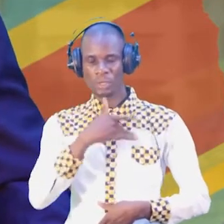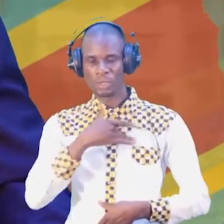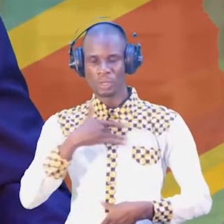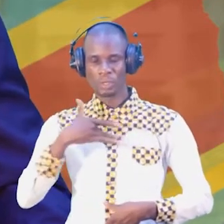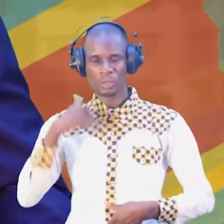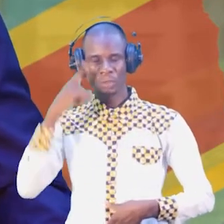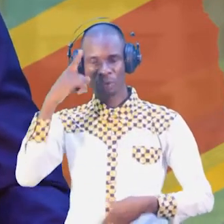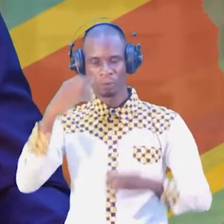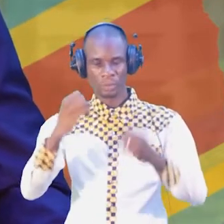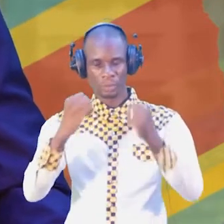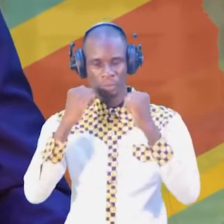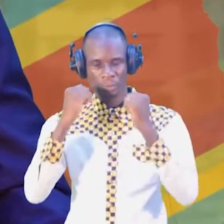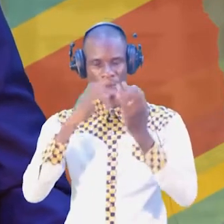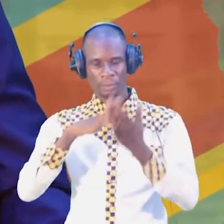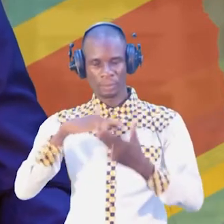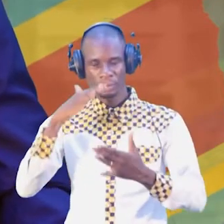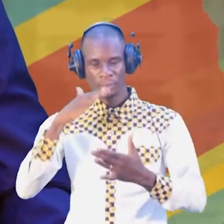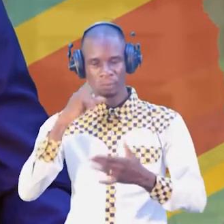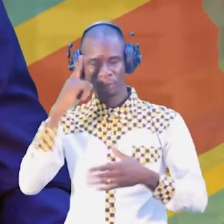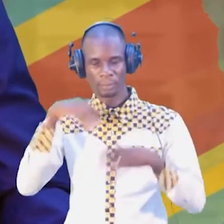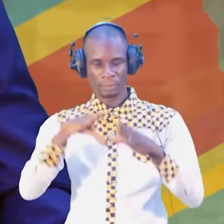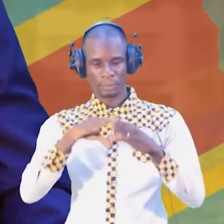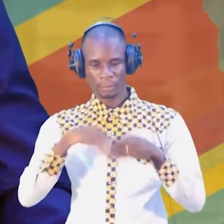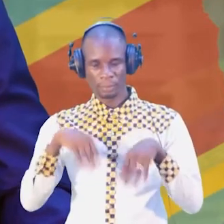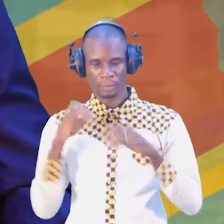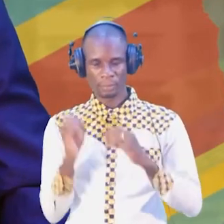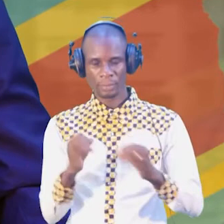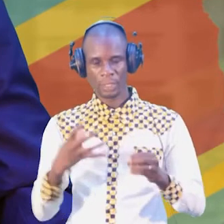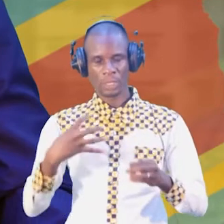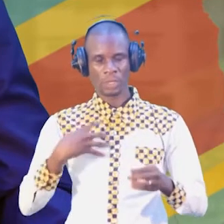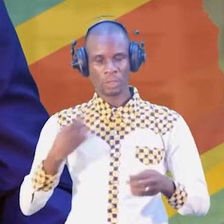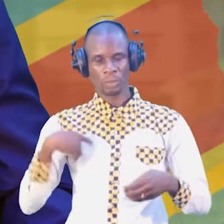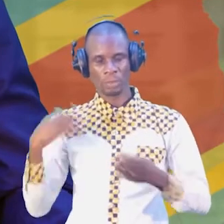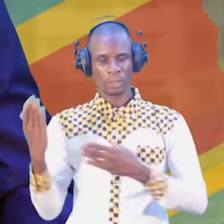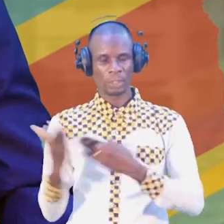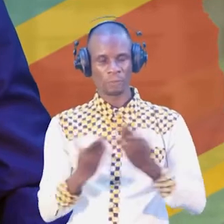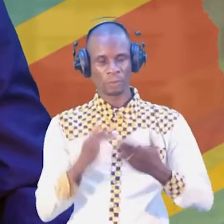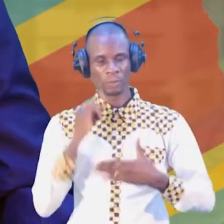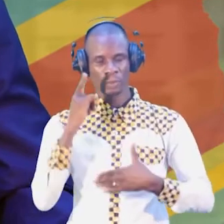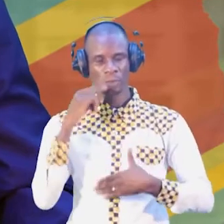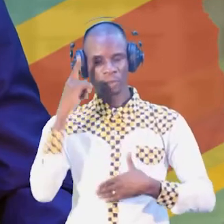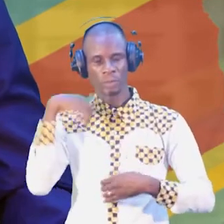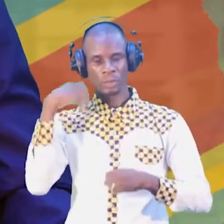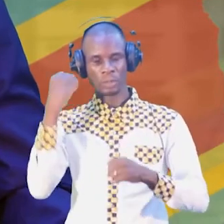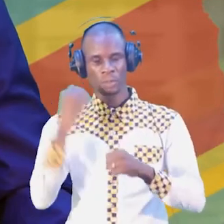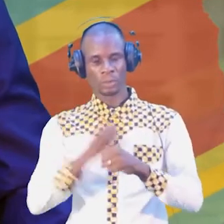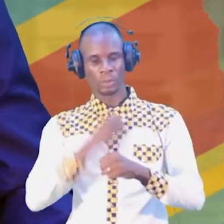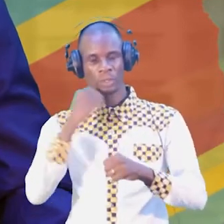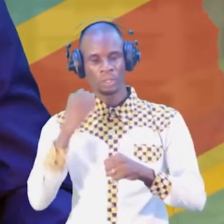pona koyoka malako na yo, kombo na ekomisama. Ndima ko vandisa mitema na biso pona koyamba